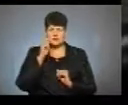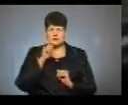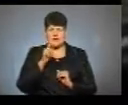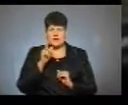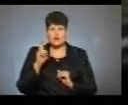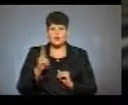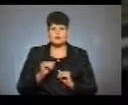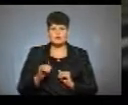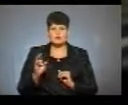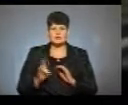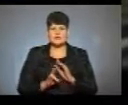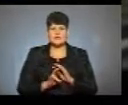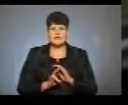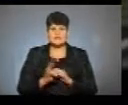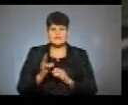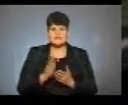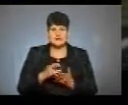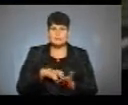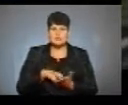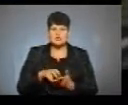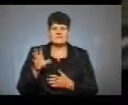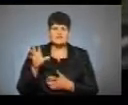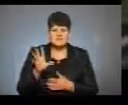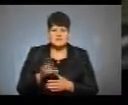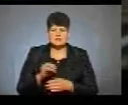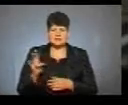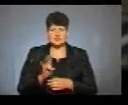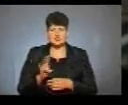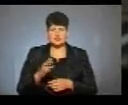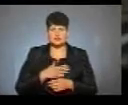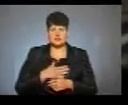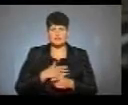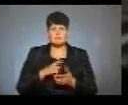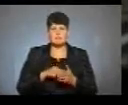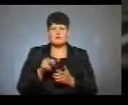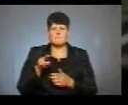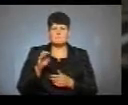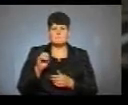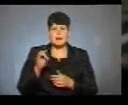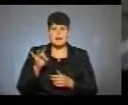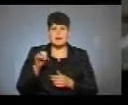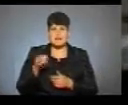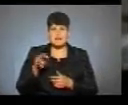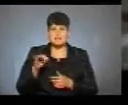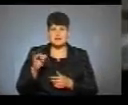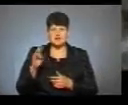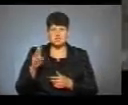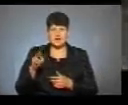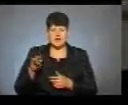греко-католицької церкви. Щороку відбувається проща всіх священників нашої церкви до міста Перемишляни, де ми вшановуємо честь.